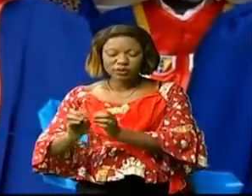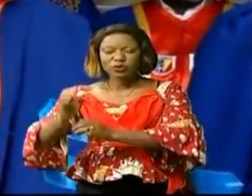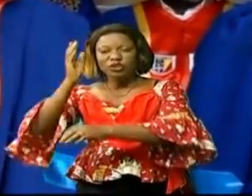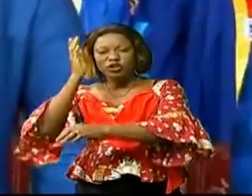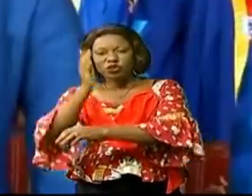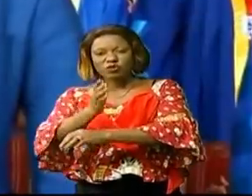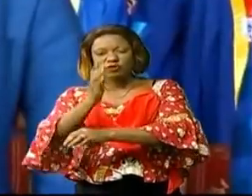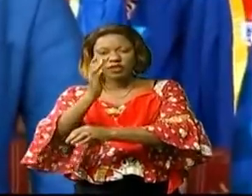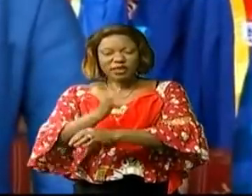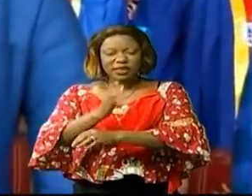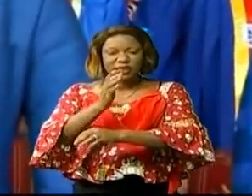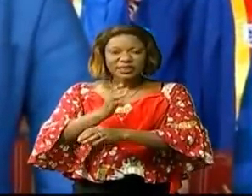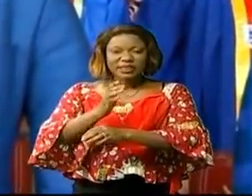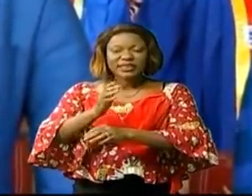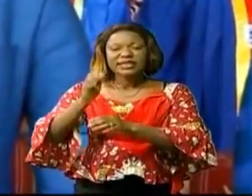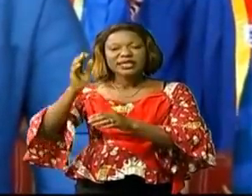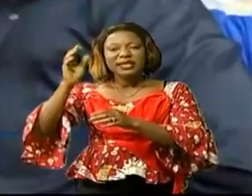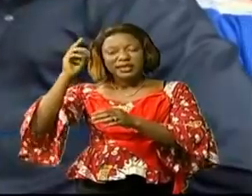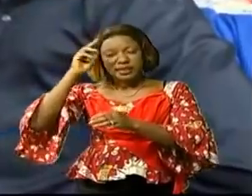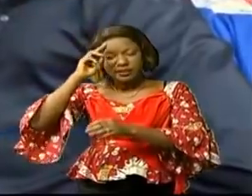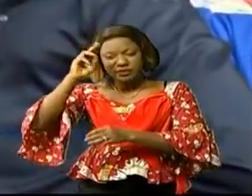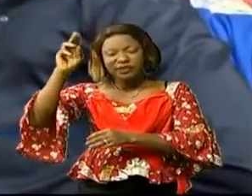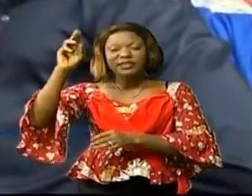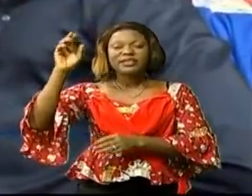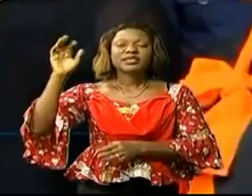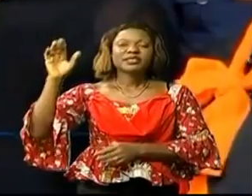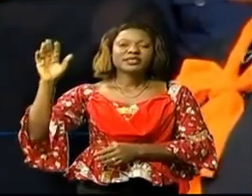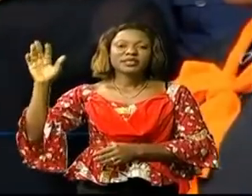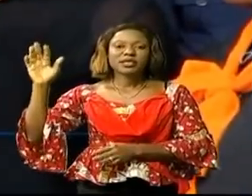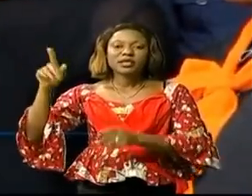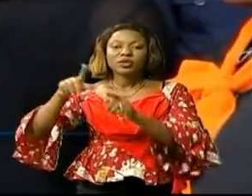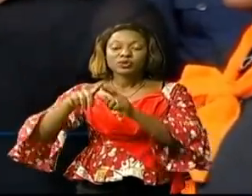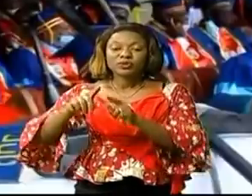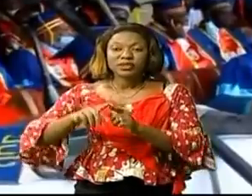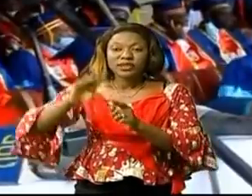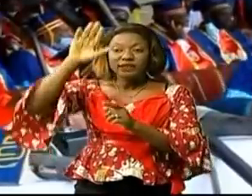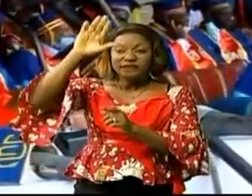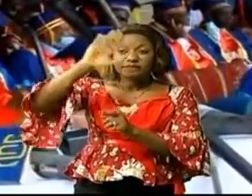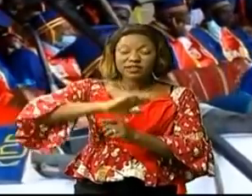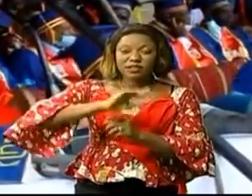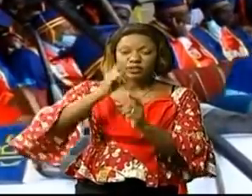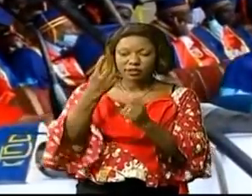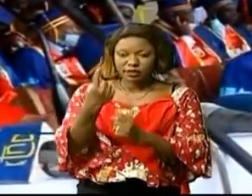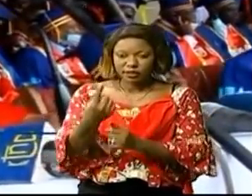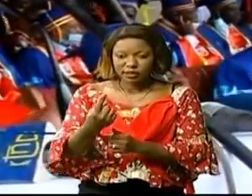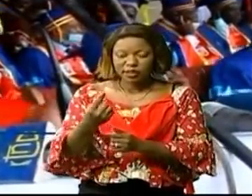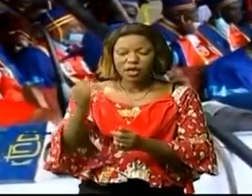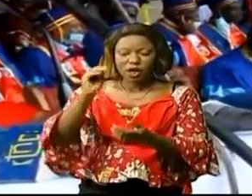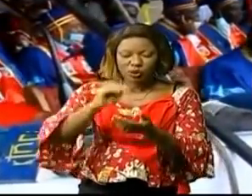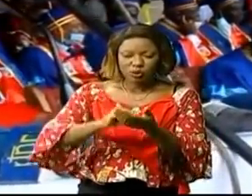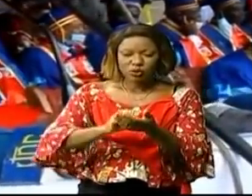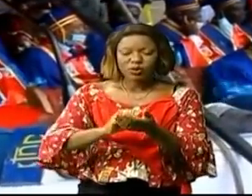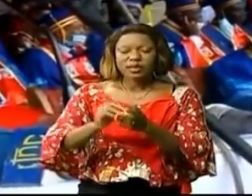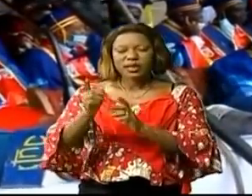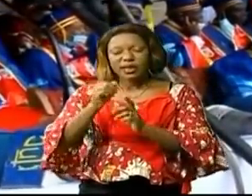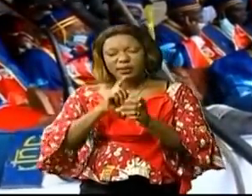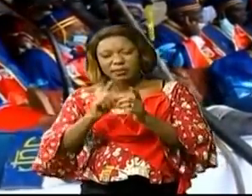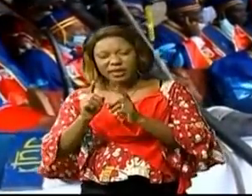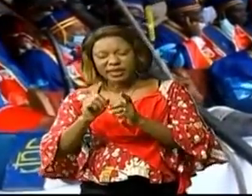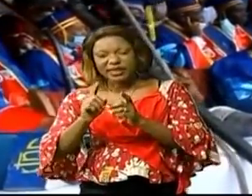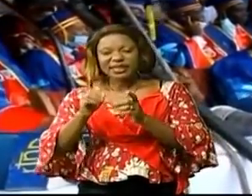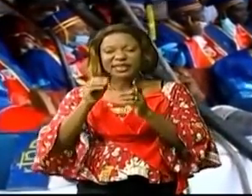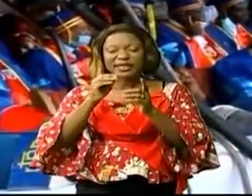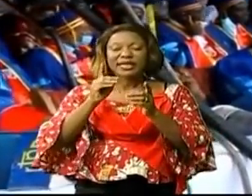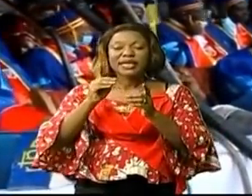les rayonnements de l'UNIKIN et les fichiers de contrôle et de publication. Un autre temps fort, c'est la locution du recteur, le